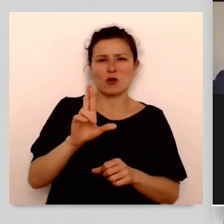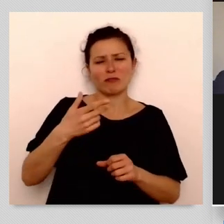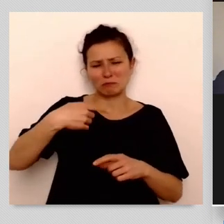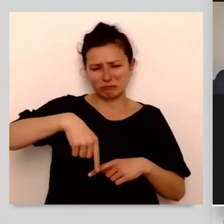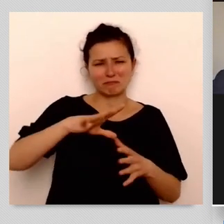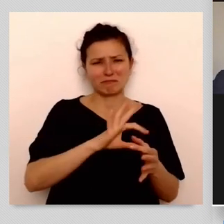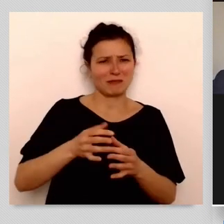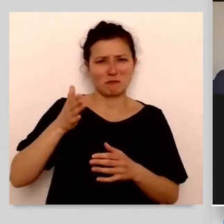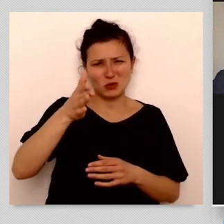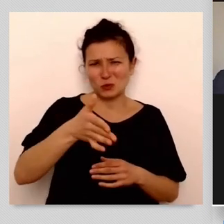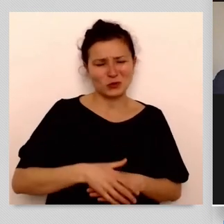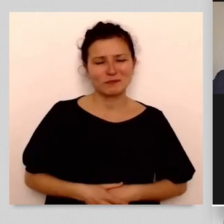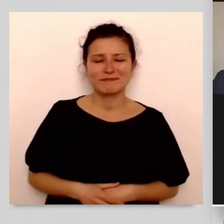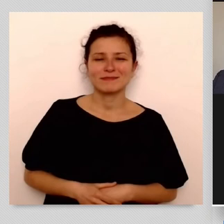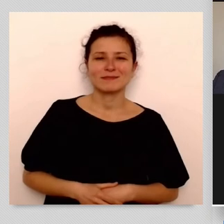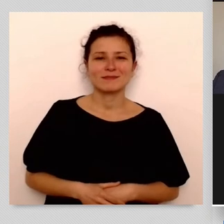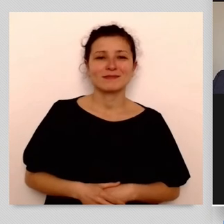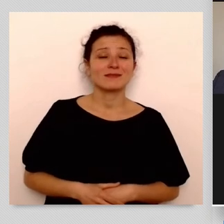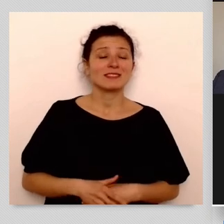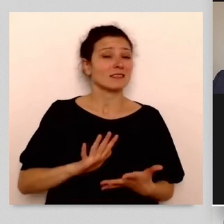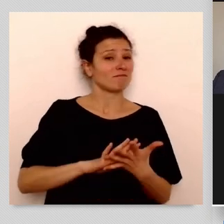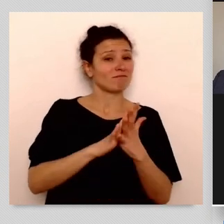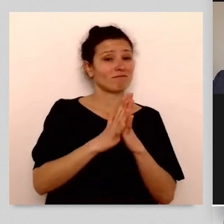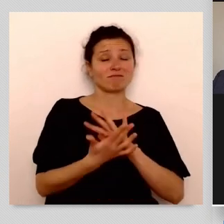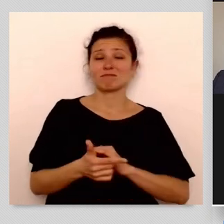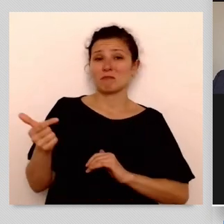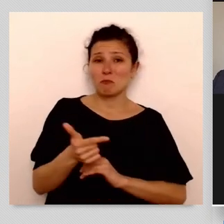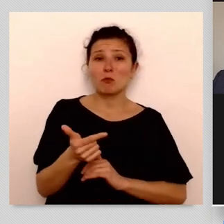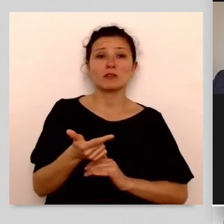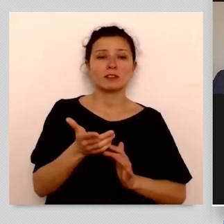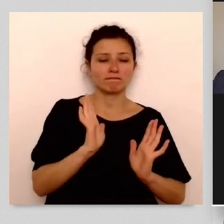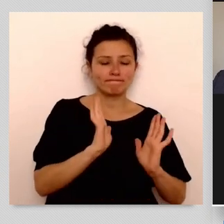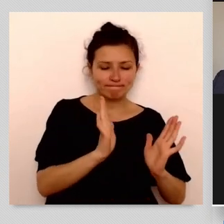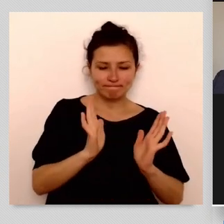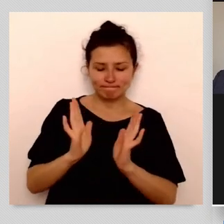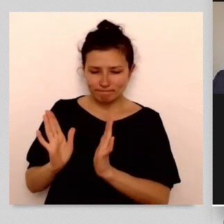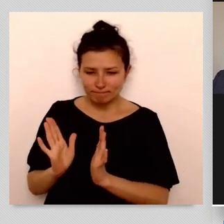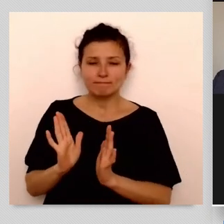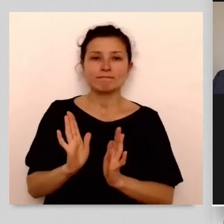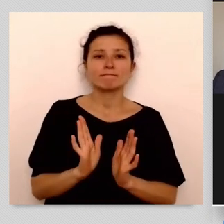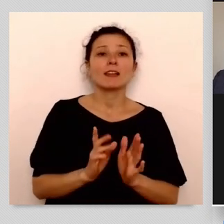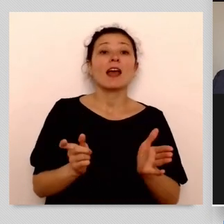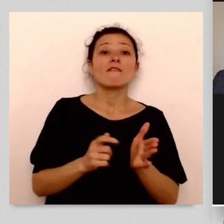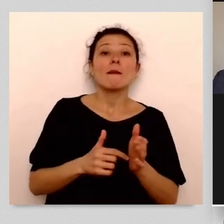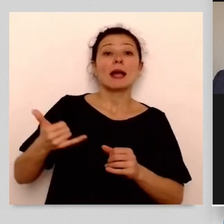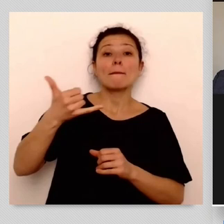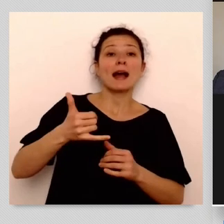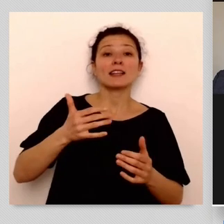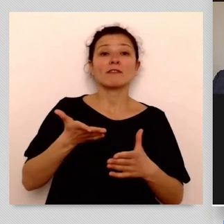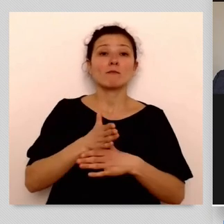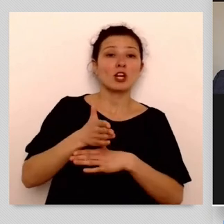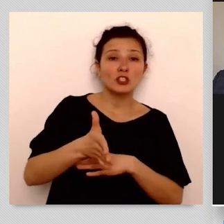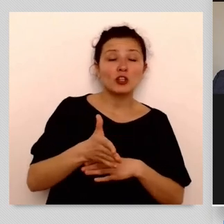przyszłości. Więc że ta transformacja musi przebiegać w pewnym takcie. To, że wymaga paliw przejściowych, że wymaga